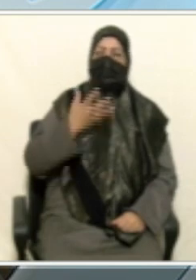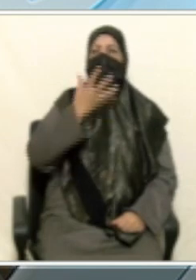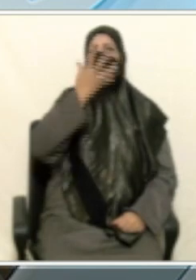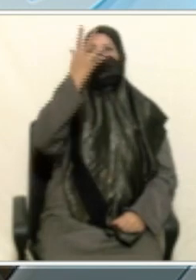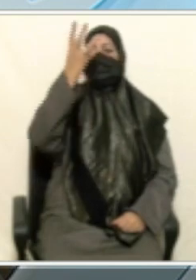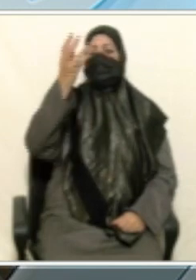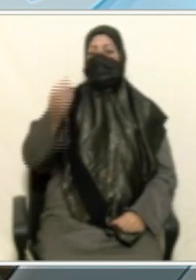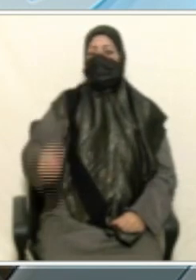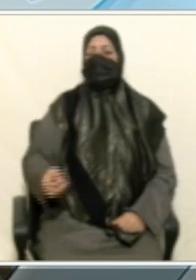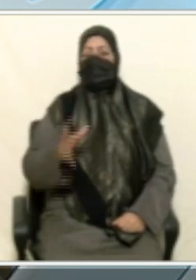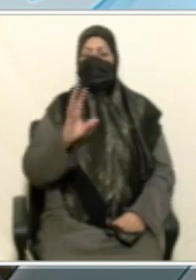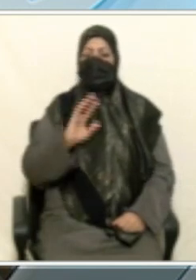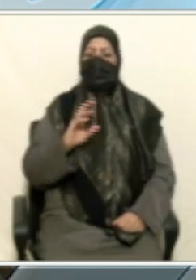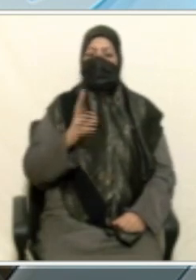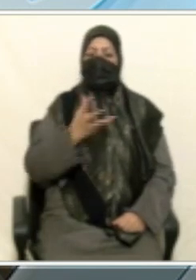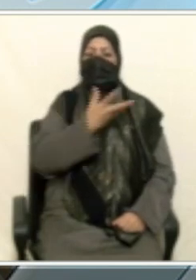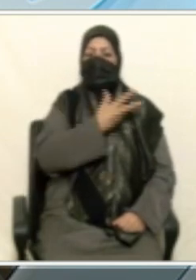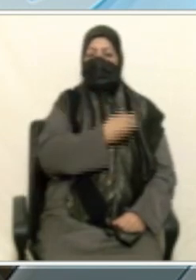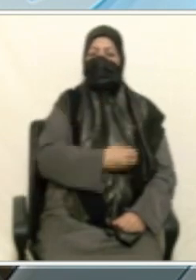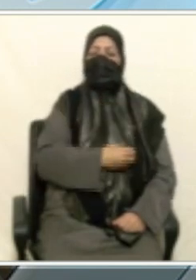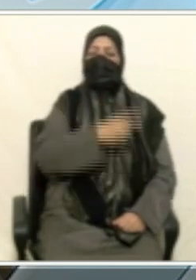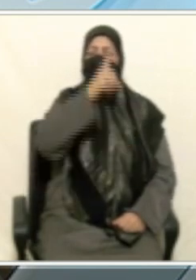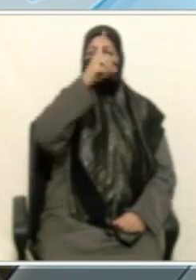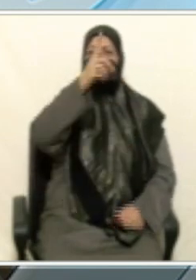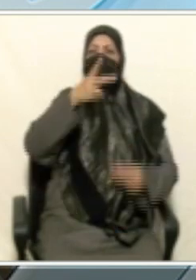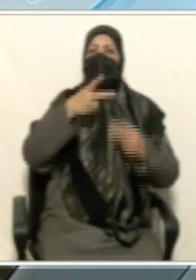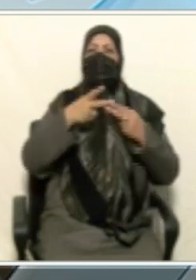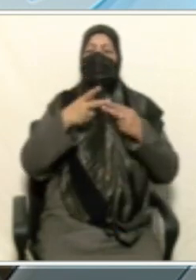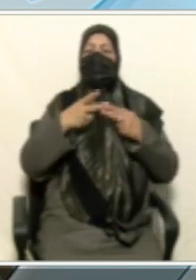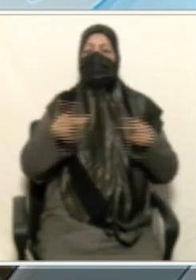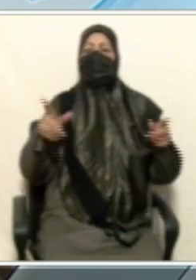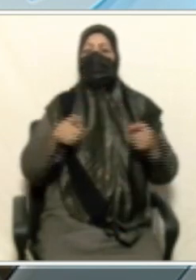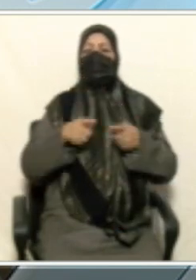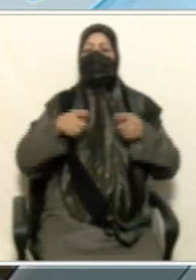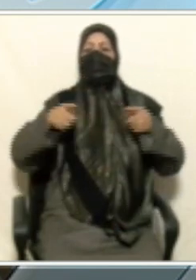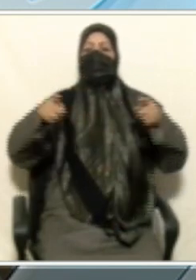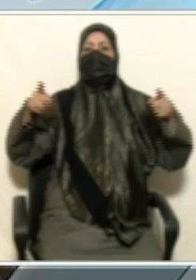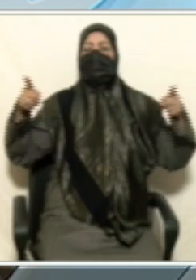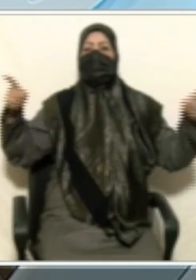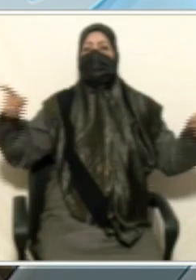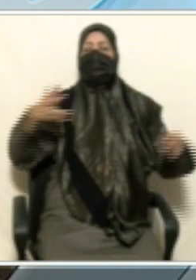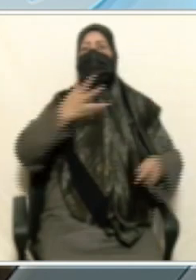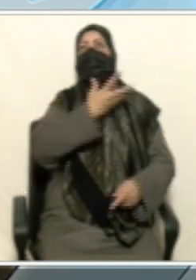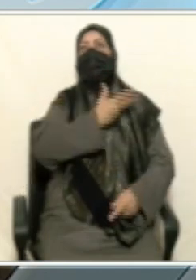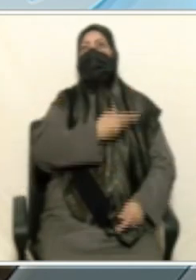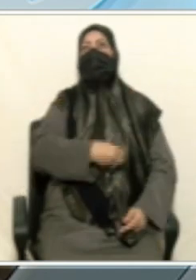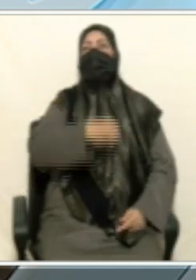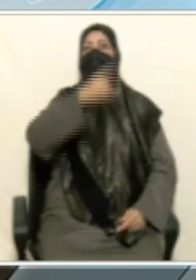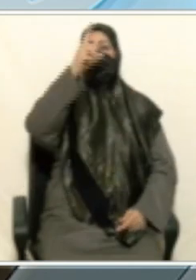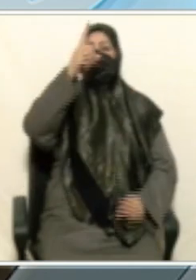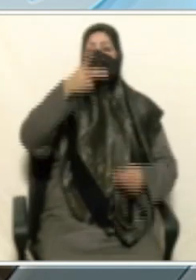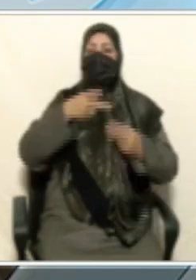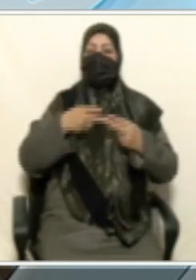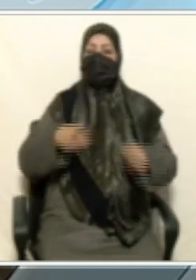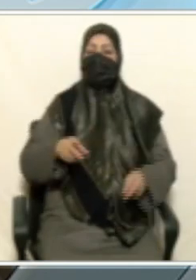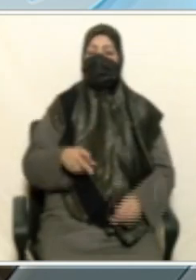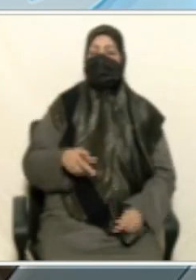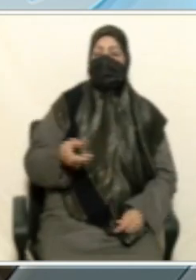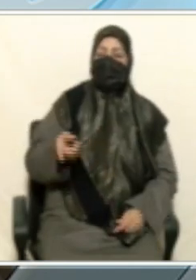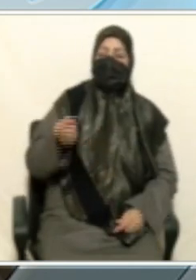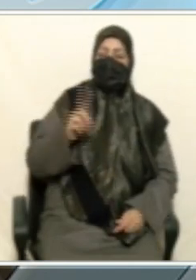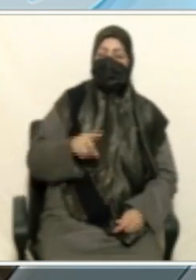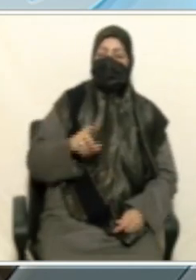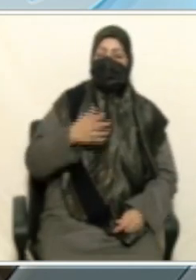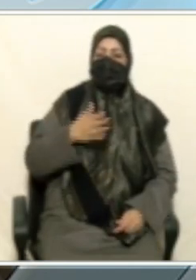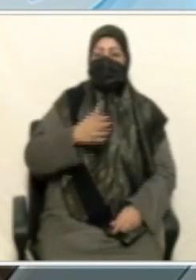وجل واسعة كما قال الله سبحانه وتعالى: ورحمتي وسعت كل شيء حتى الكفر،